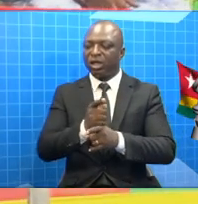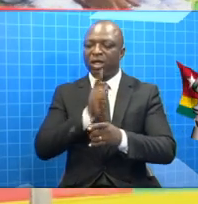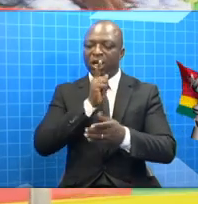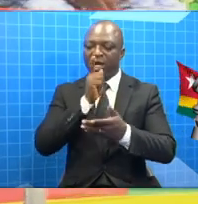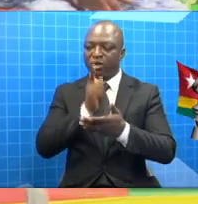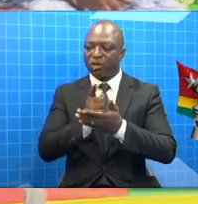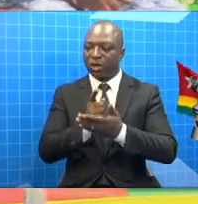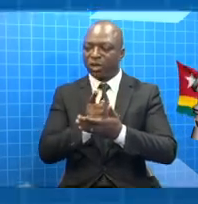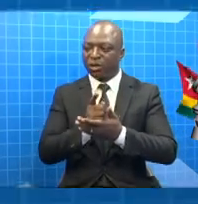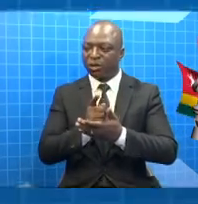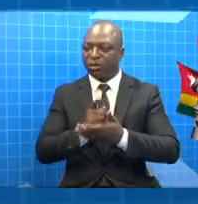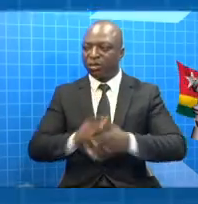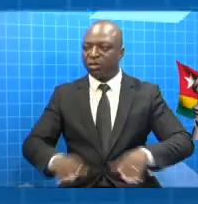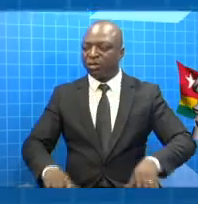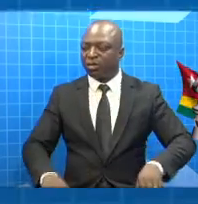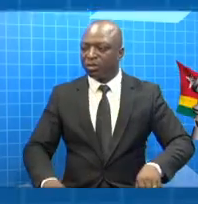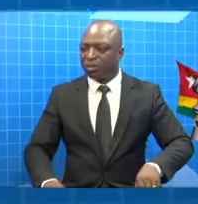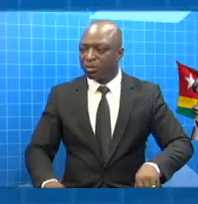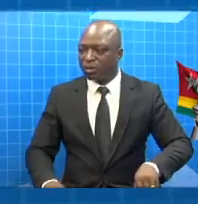assurée.